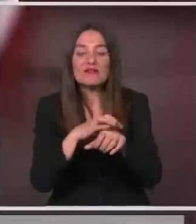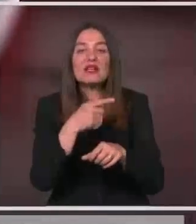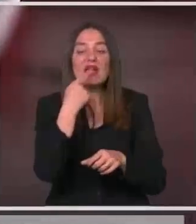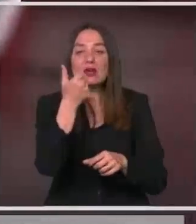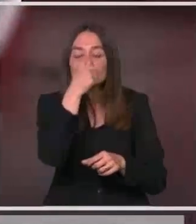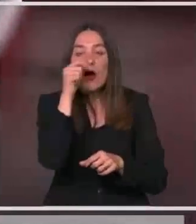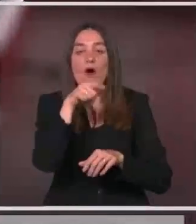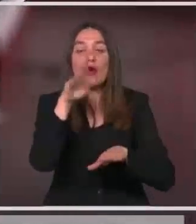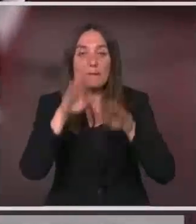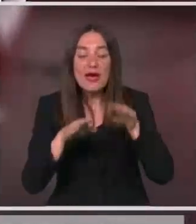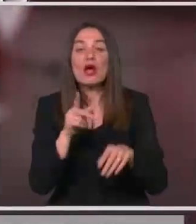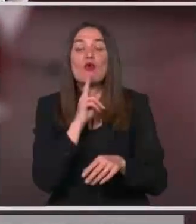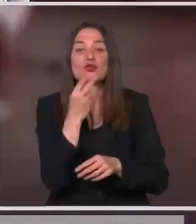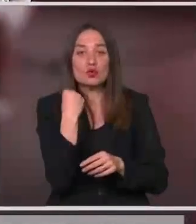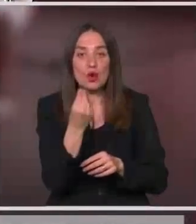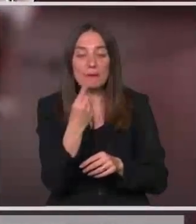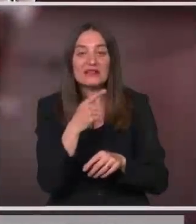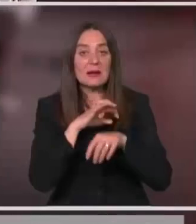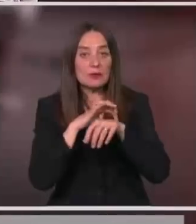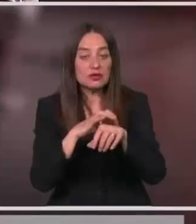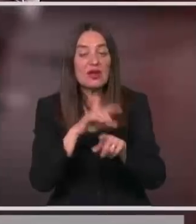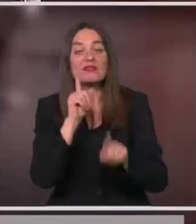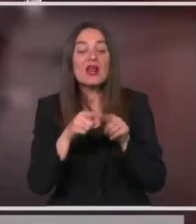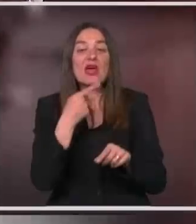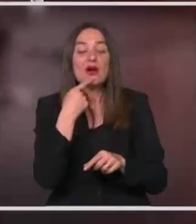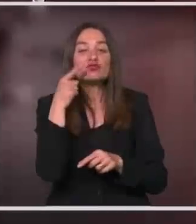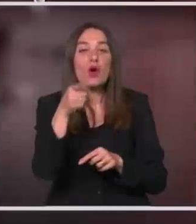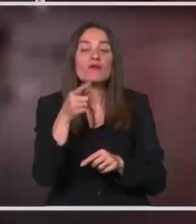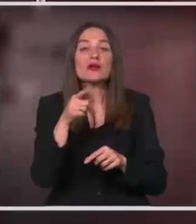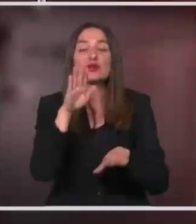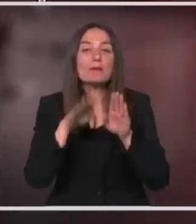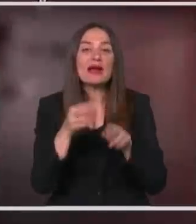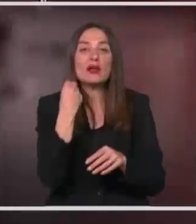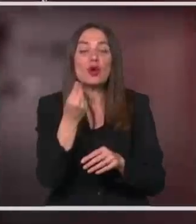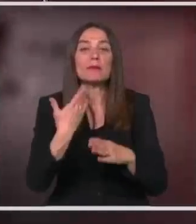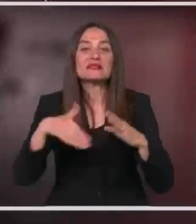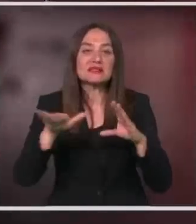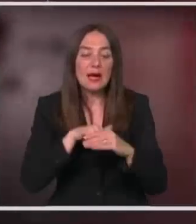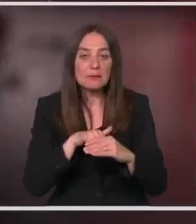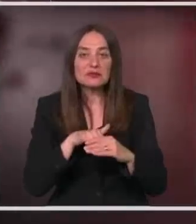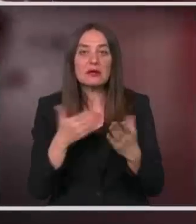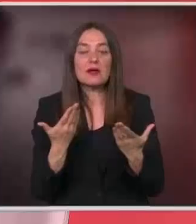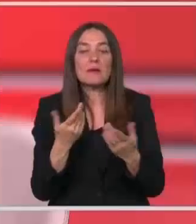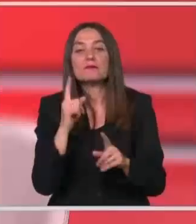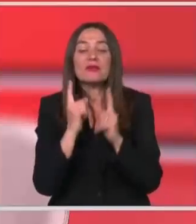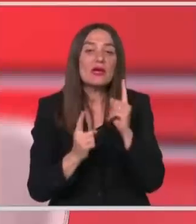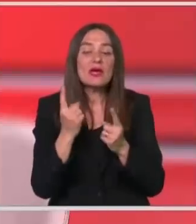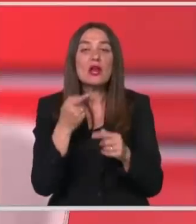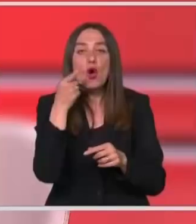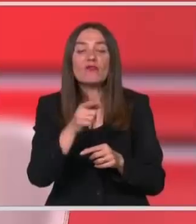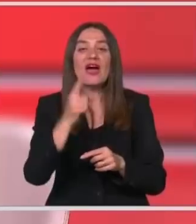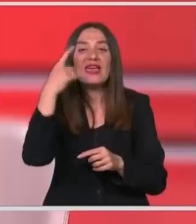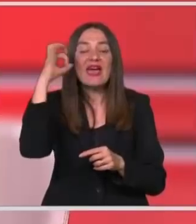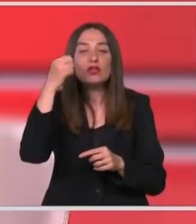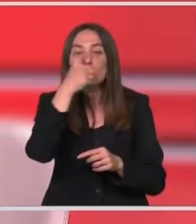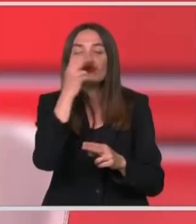Ovo su mere koje su dobre za poslodavce ili kažete ovo su mere koje su dobre za zaposlene ili ovo je jedino